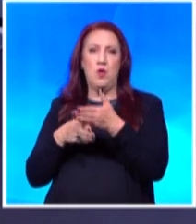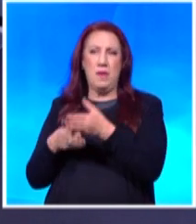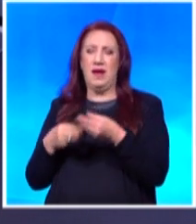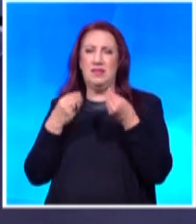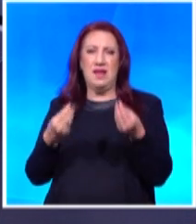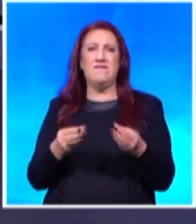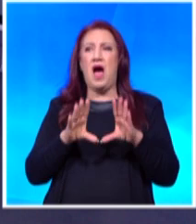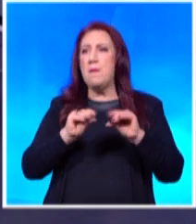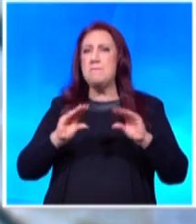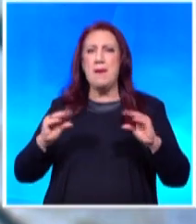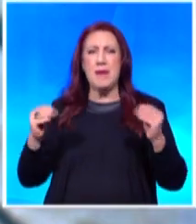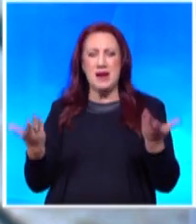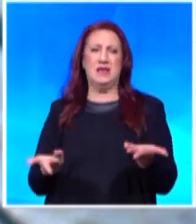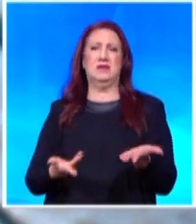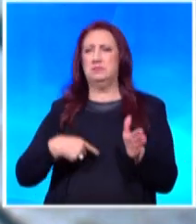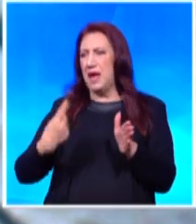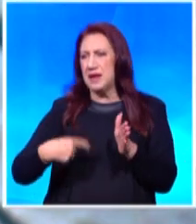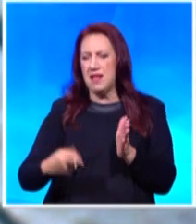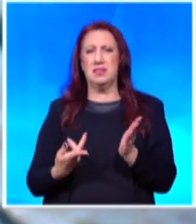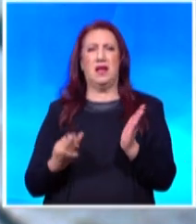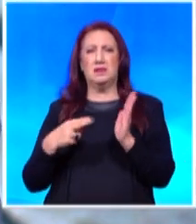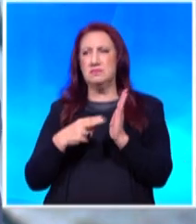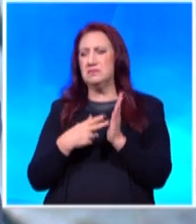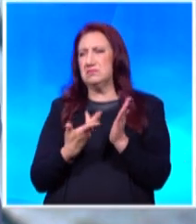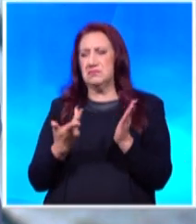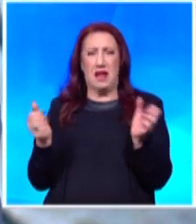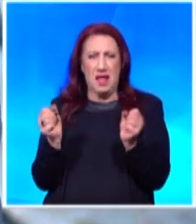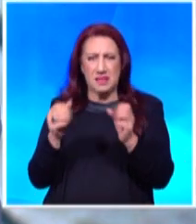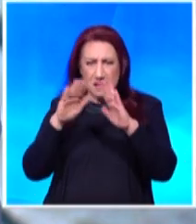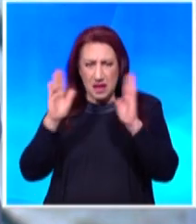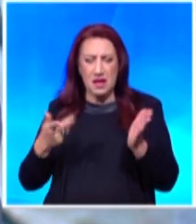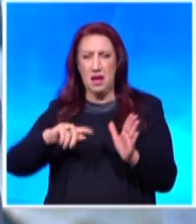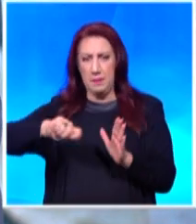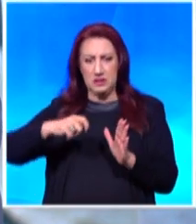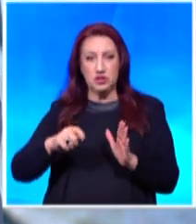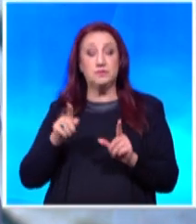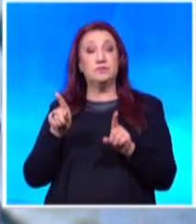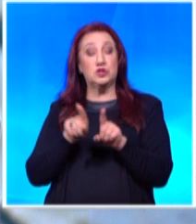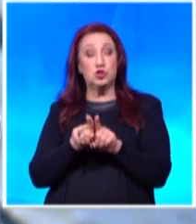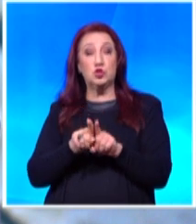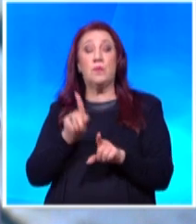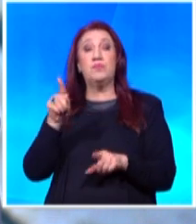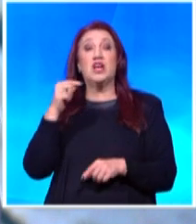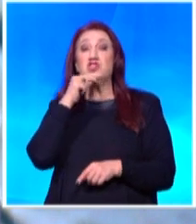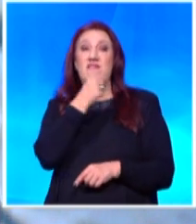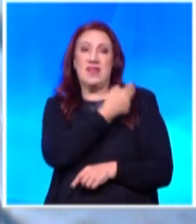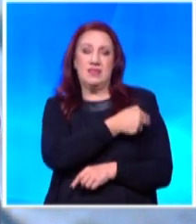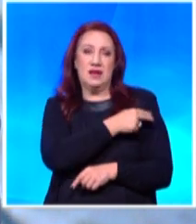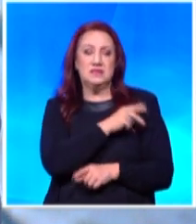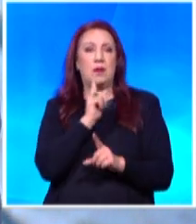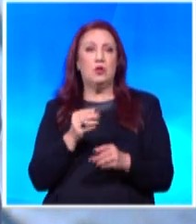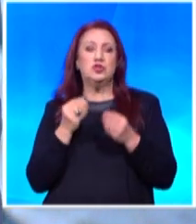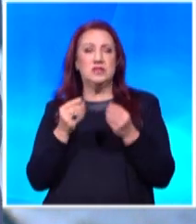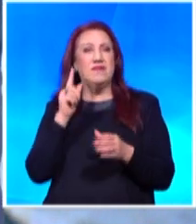би пропускаме нещо, което Червения кръст и социалните служби отново са готови, психологическа помощ. А